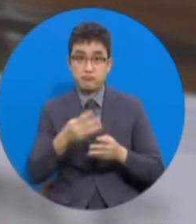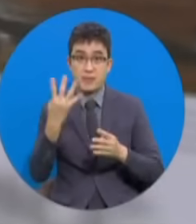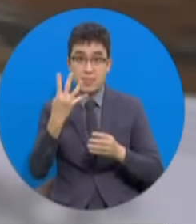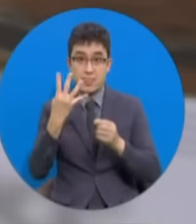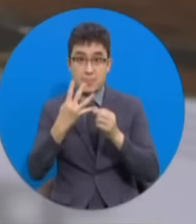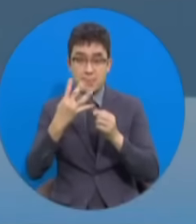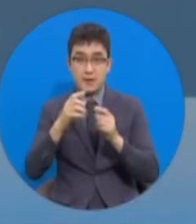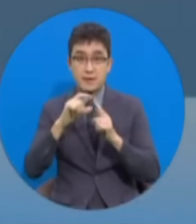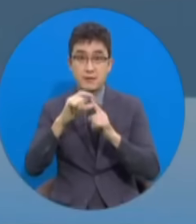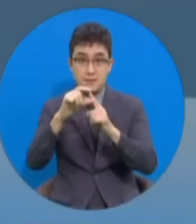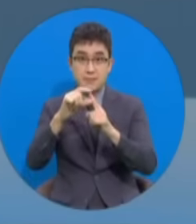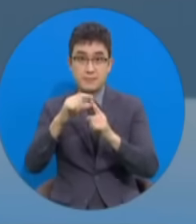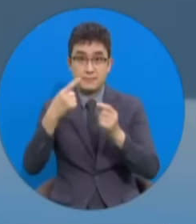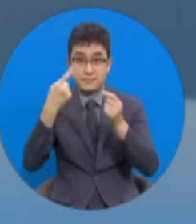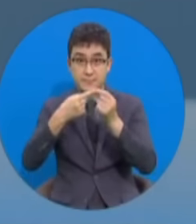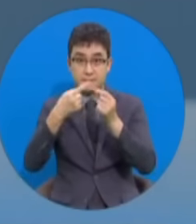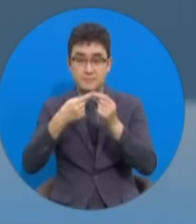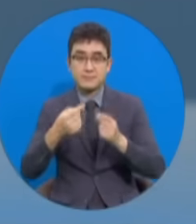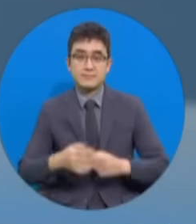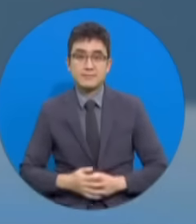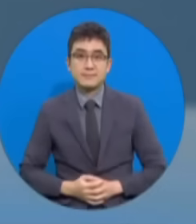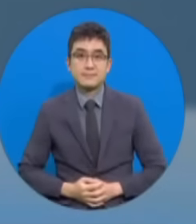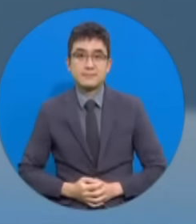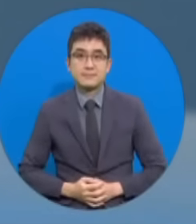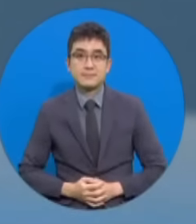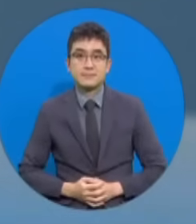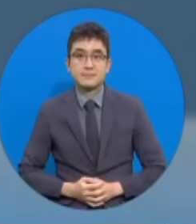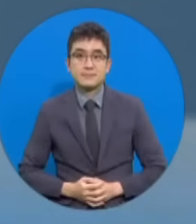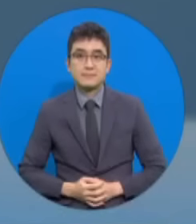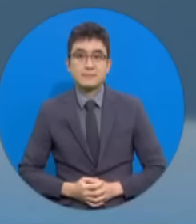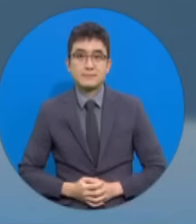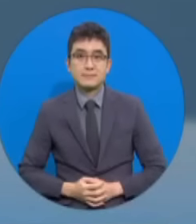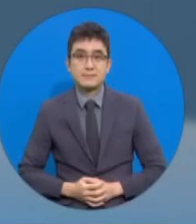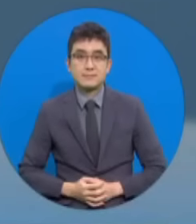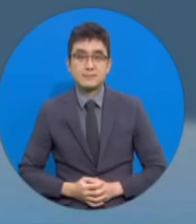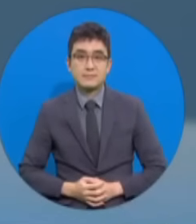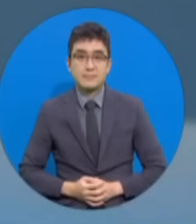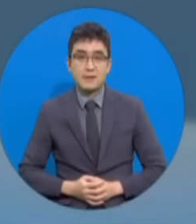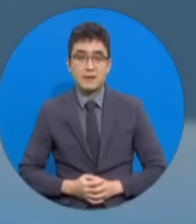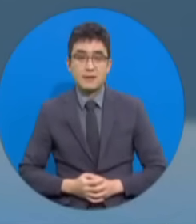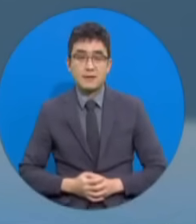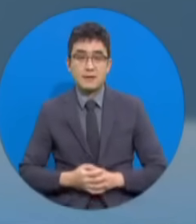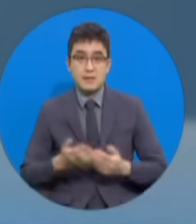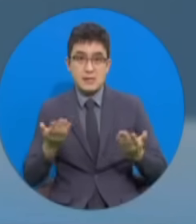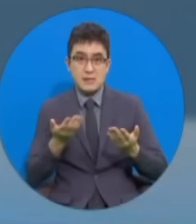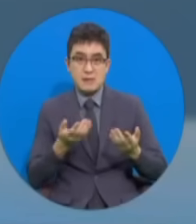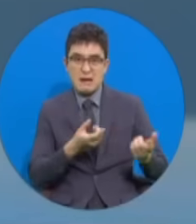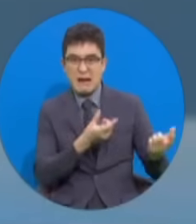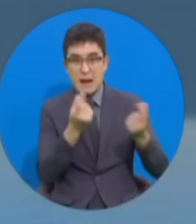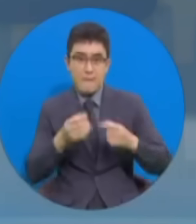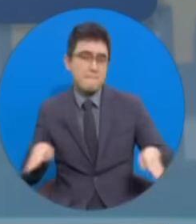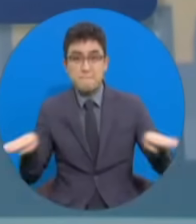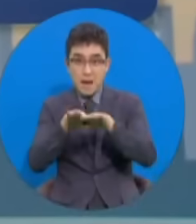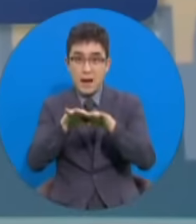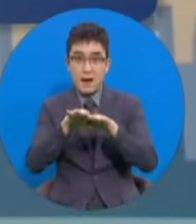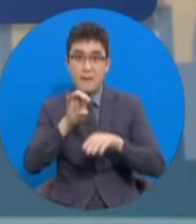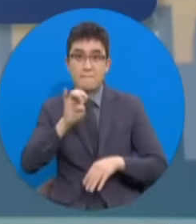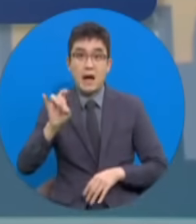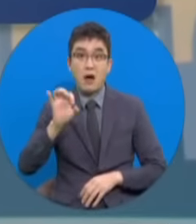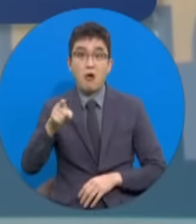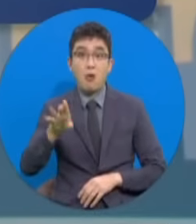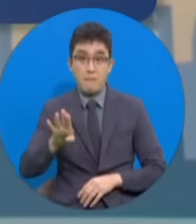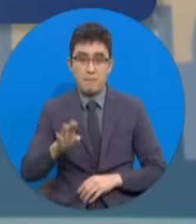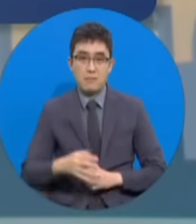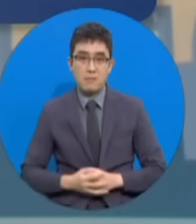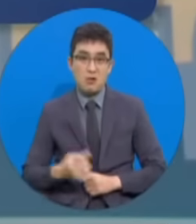보시죠. 먼저 첫 번째 키워드부터 공개하겠습니다. 바로 이겁니다. 파워. 어제 많은 비가 내렸습니다.